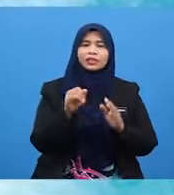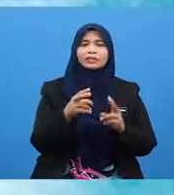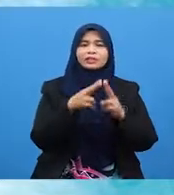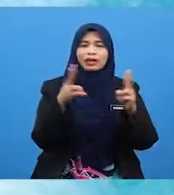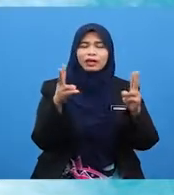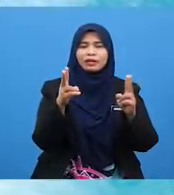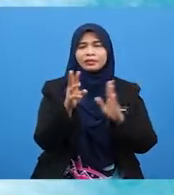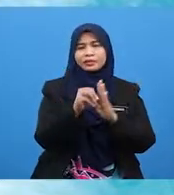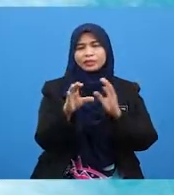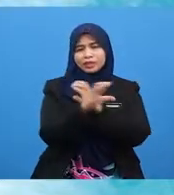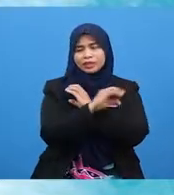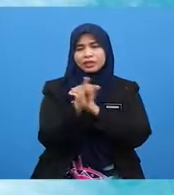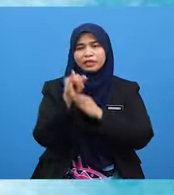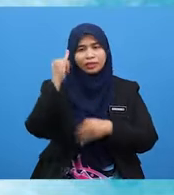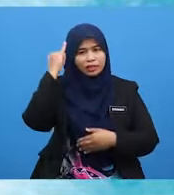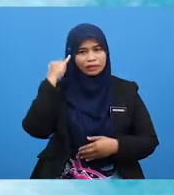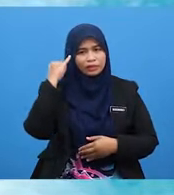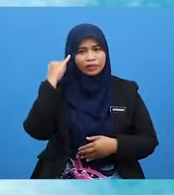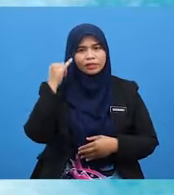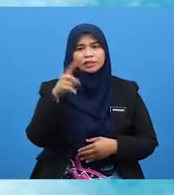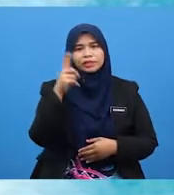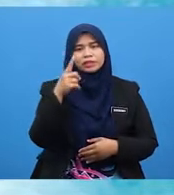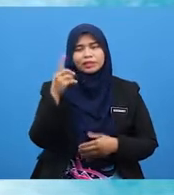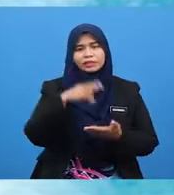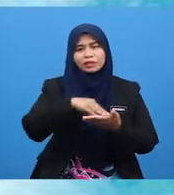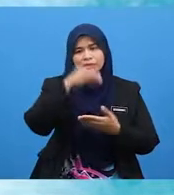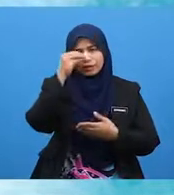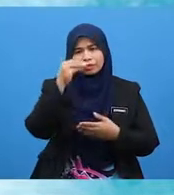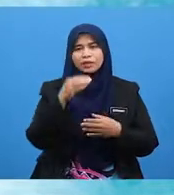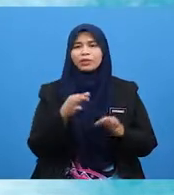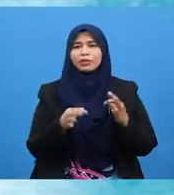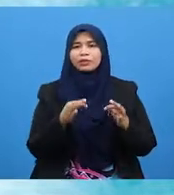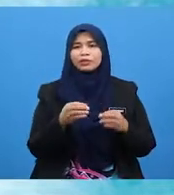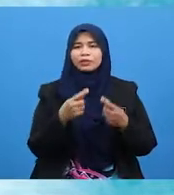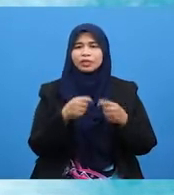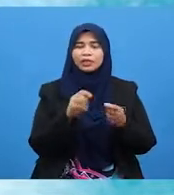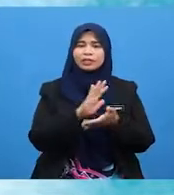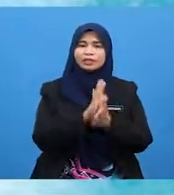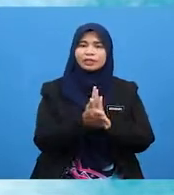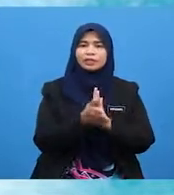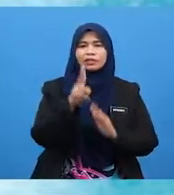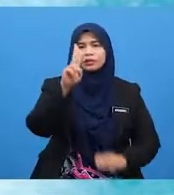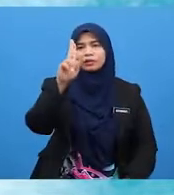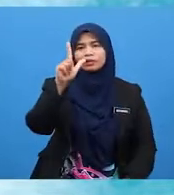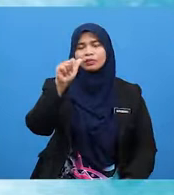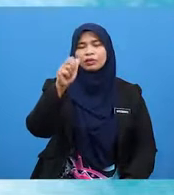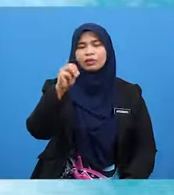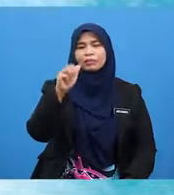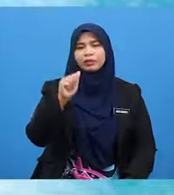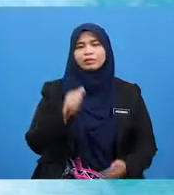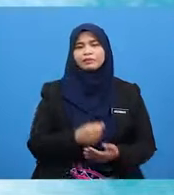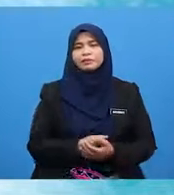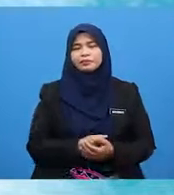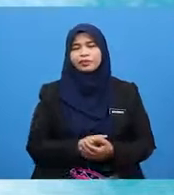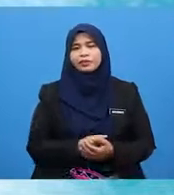sangat mencintai ilmu. Beliau sentiasa menuntut ilmu walaupun telah menjadi ulama termasyhur. Para